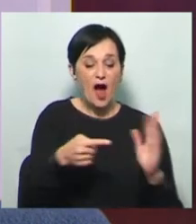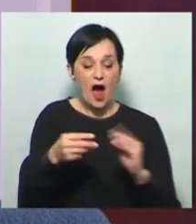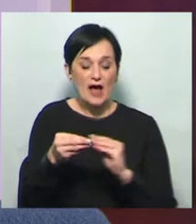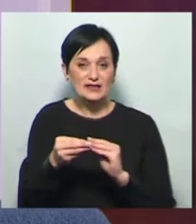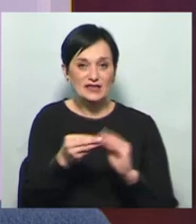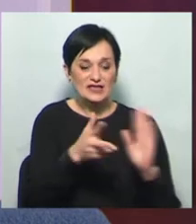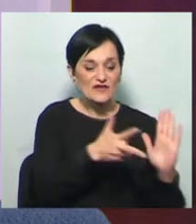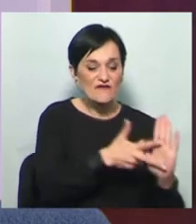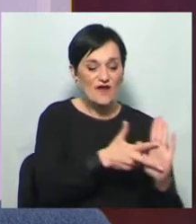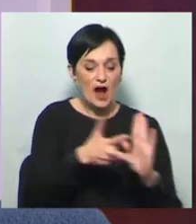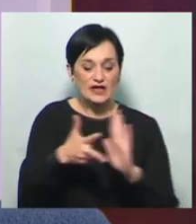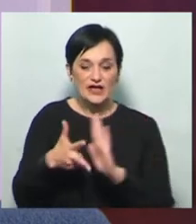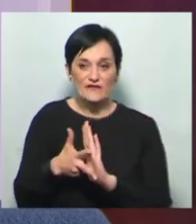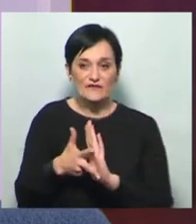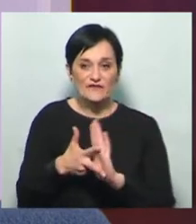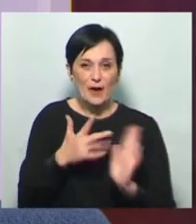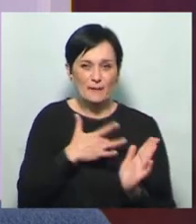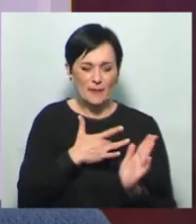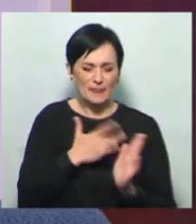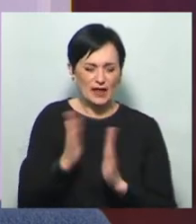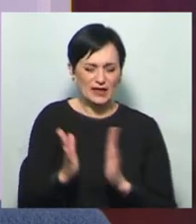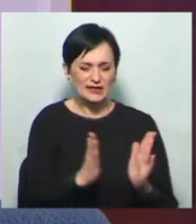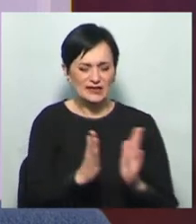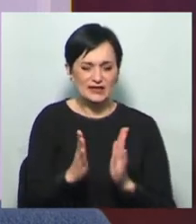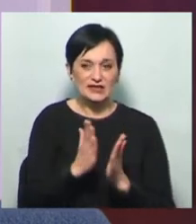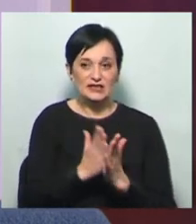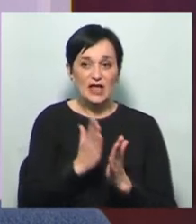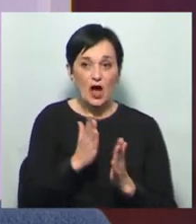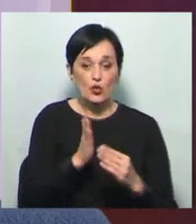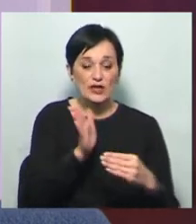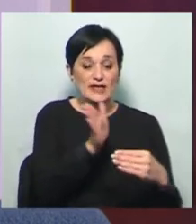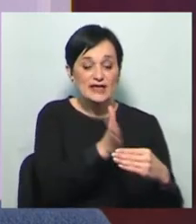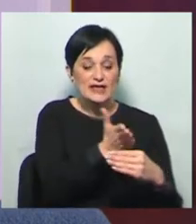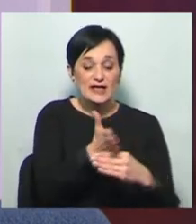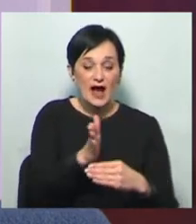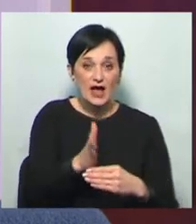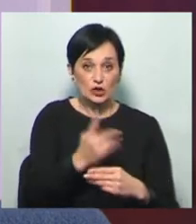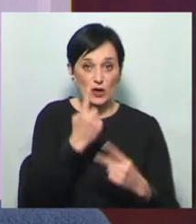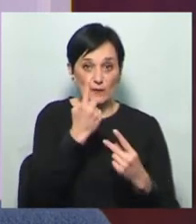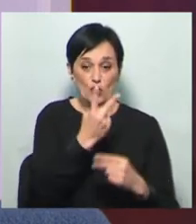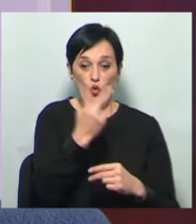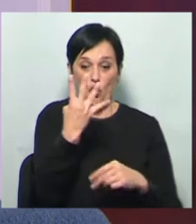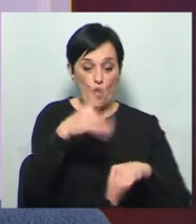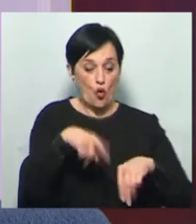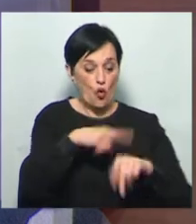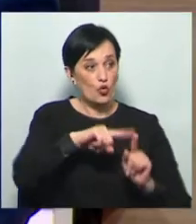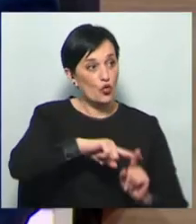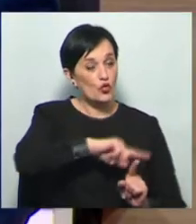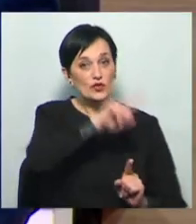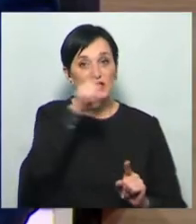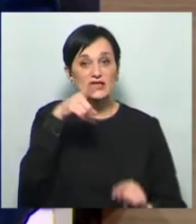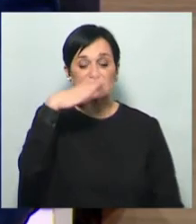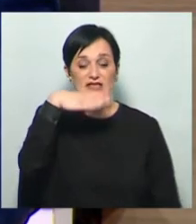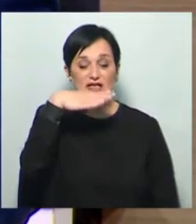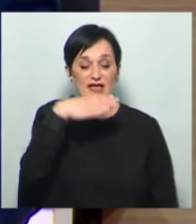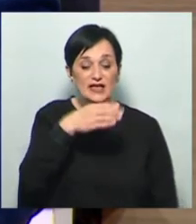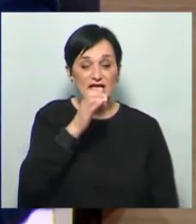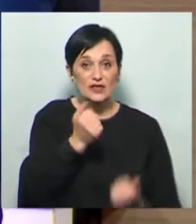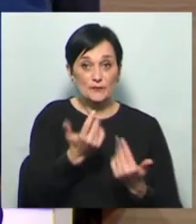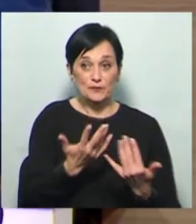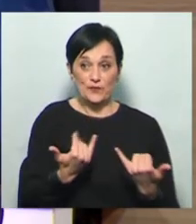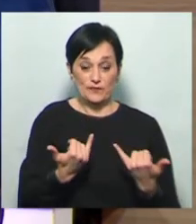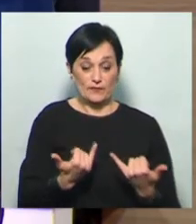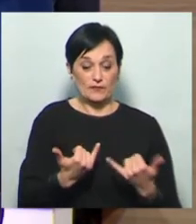8-8-ზე. ეს არის დაახლოებით გადანაწილებული დღეღამის განმავლობაში წყლის რაოდენობა, მაგრამ